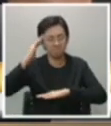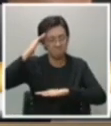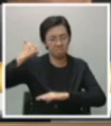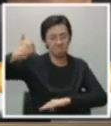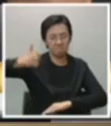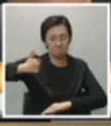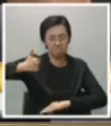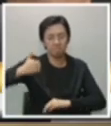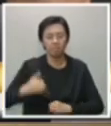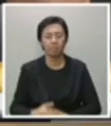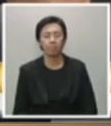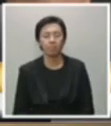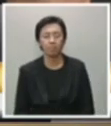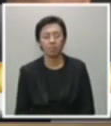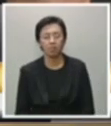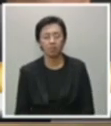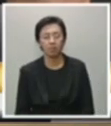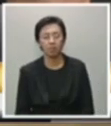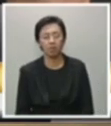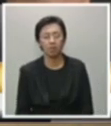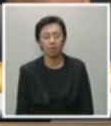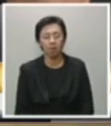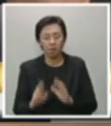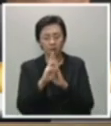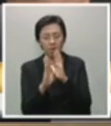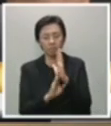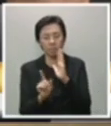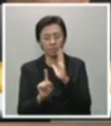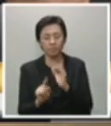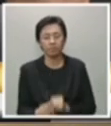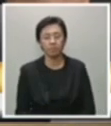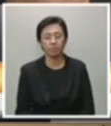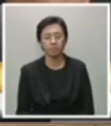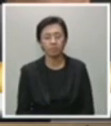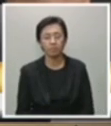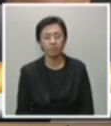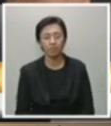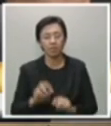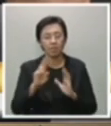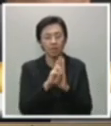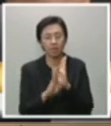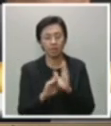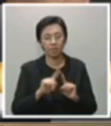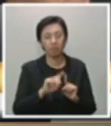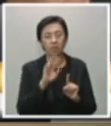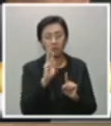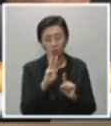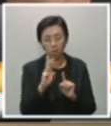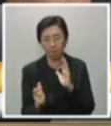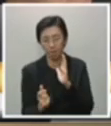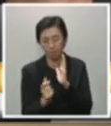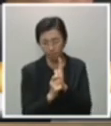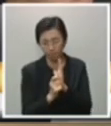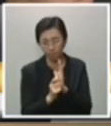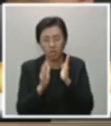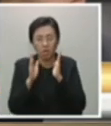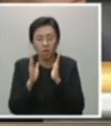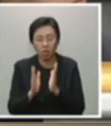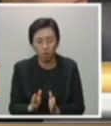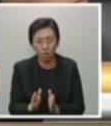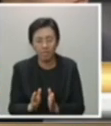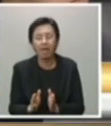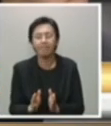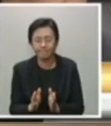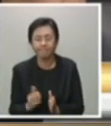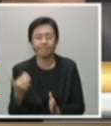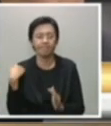งซึ่งตามระเบียบในข้อ6กำหนดว่าบุคคลที่สังกัดมีสิท